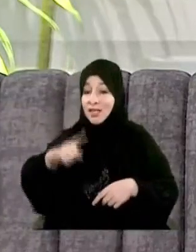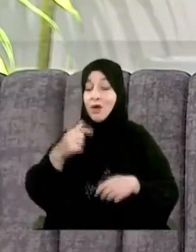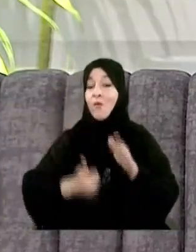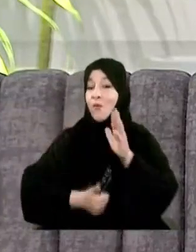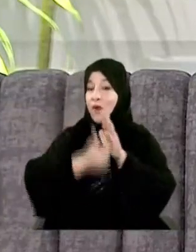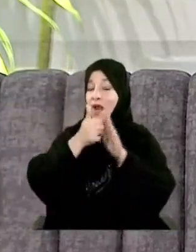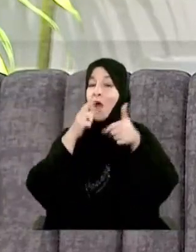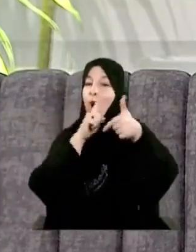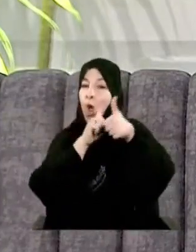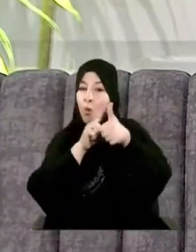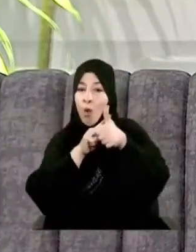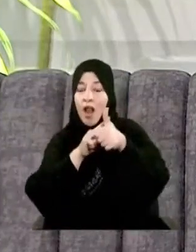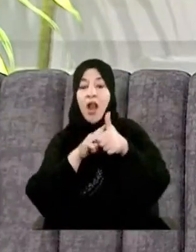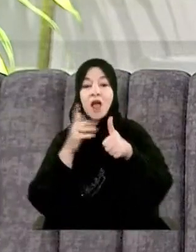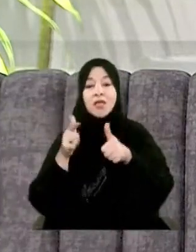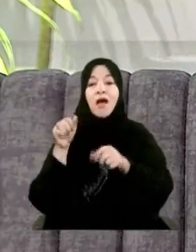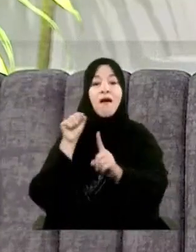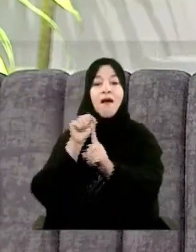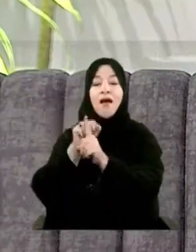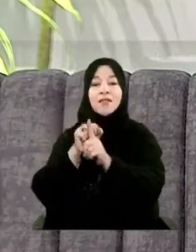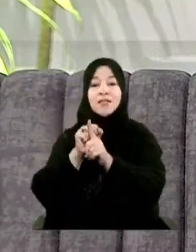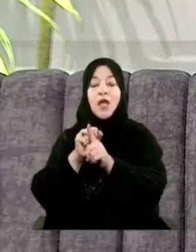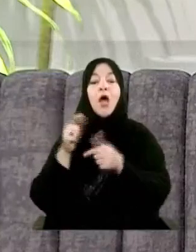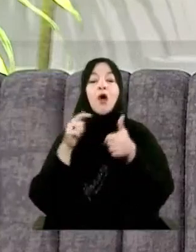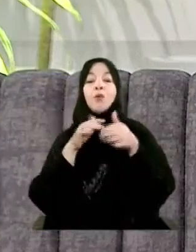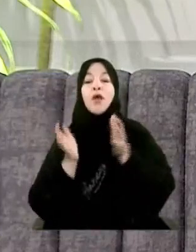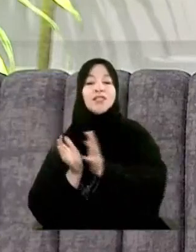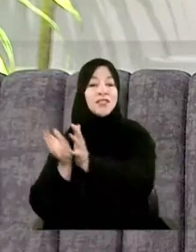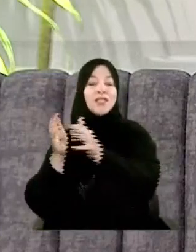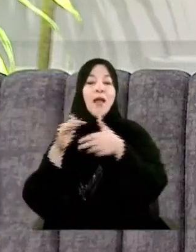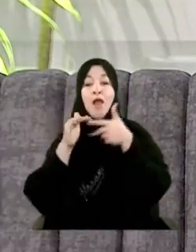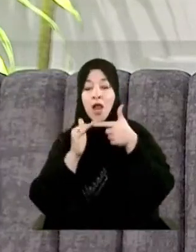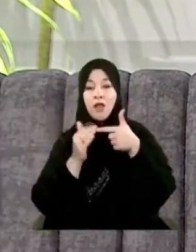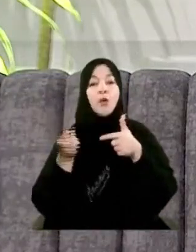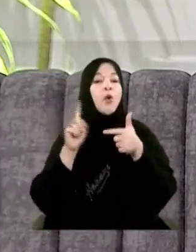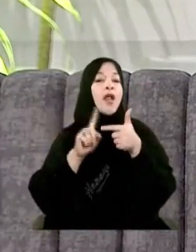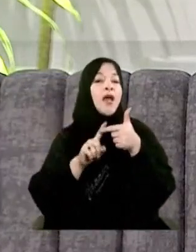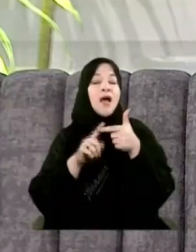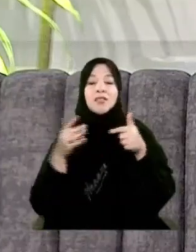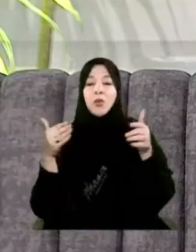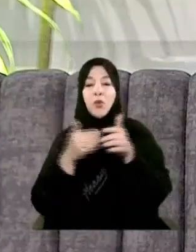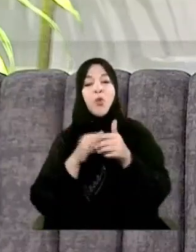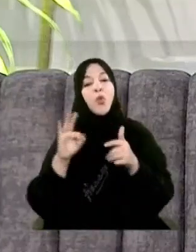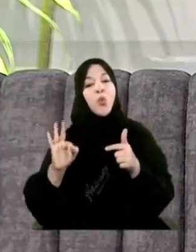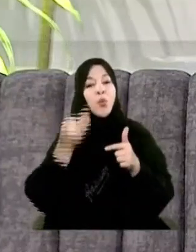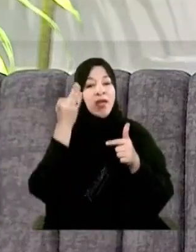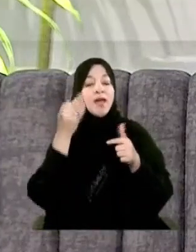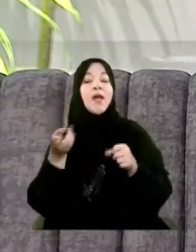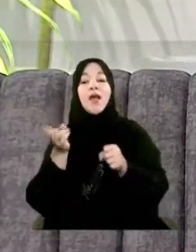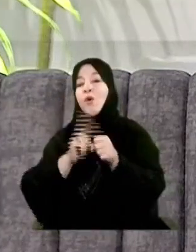احرزنا المركزين الأول في فئة المتوسطة، والأول كذلك في فئة المرحلة الثانوية.